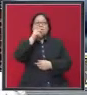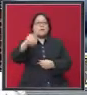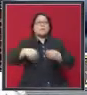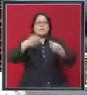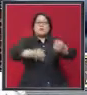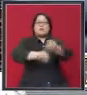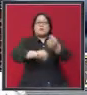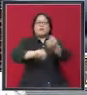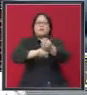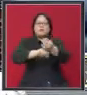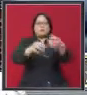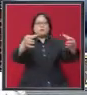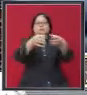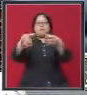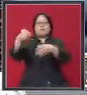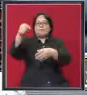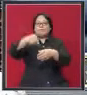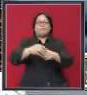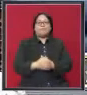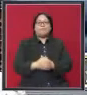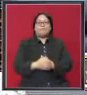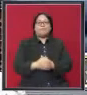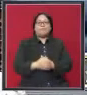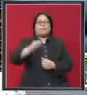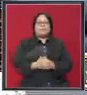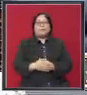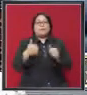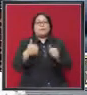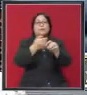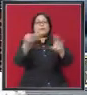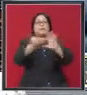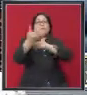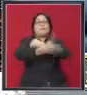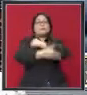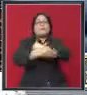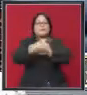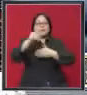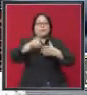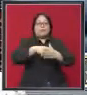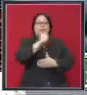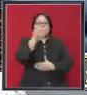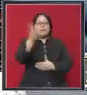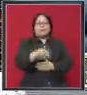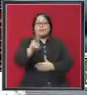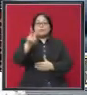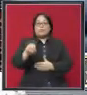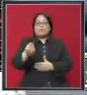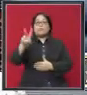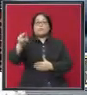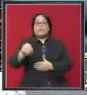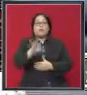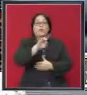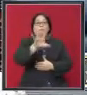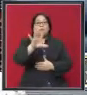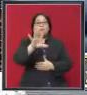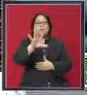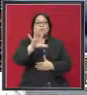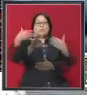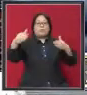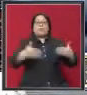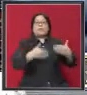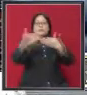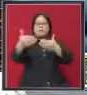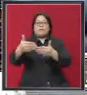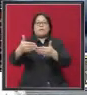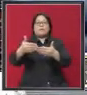sokongan diberikan kepada golongan-golongan ini. Ahli yang berhormat, menurut Bank Negara, pada bulan Oktober sekitar 85% peminjam bank telah menyambung